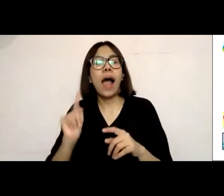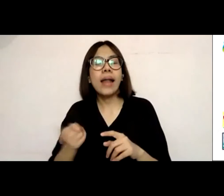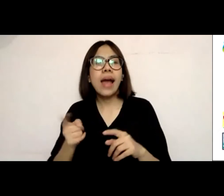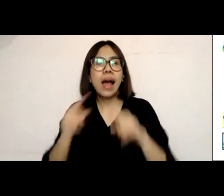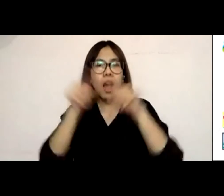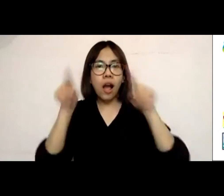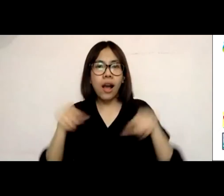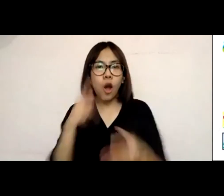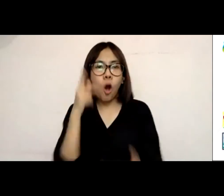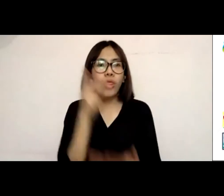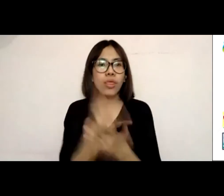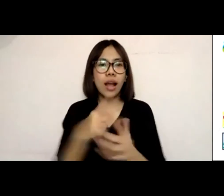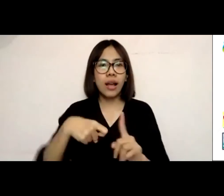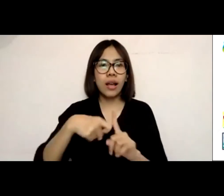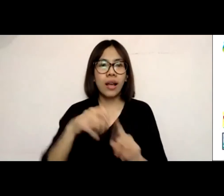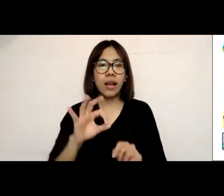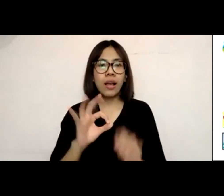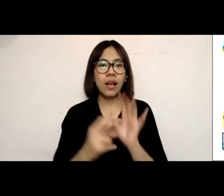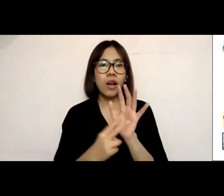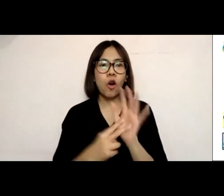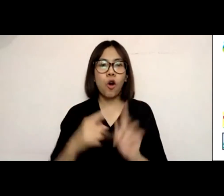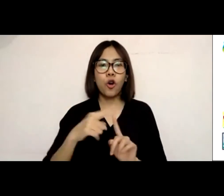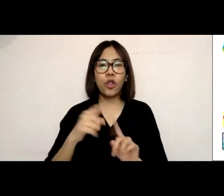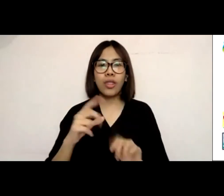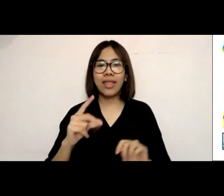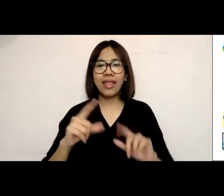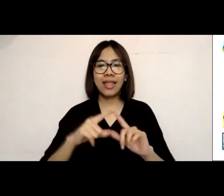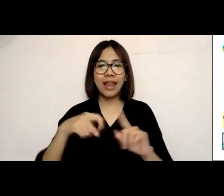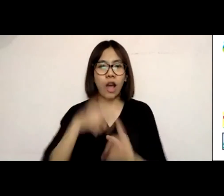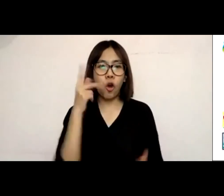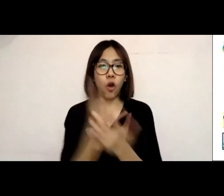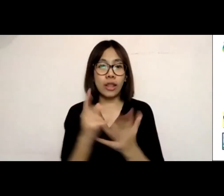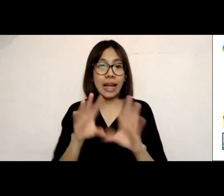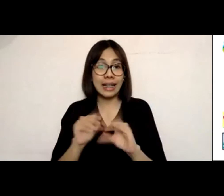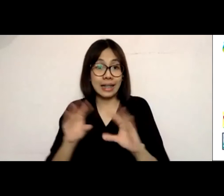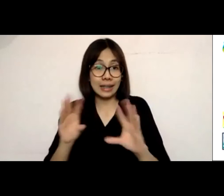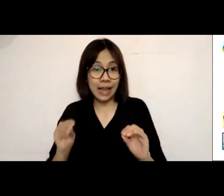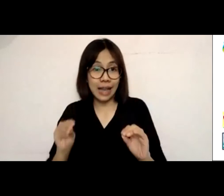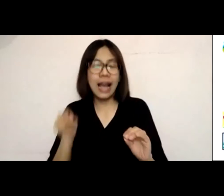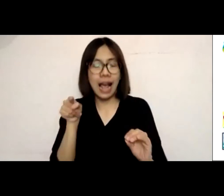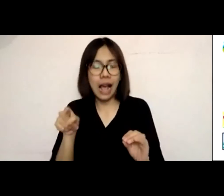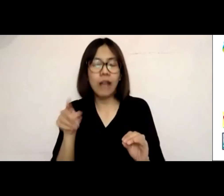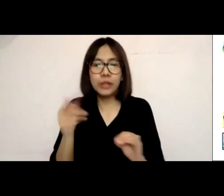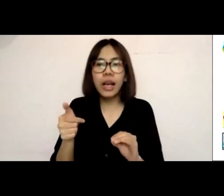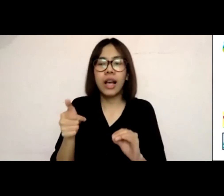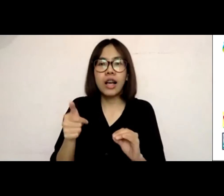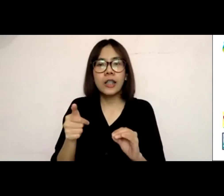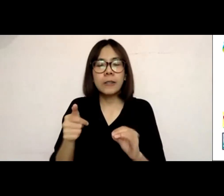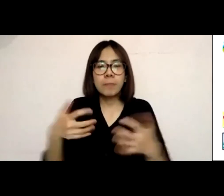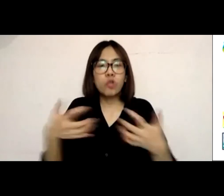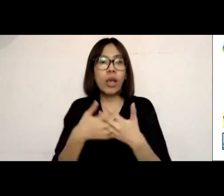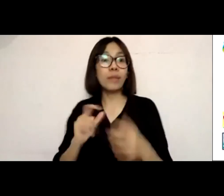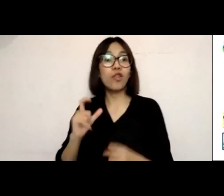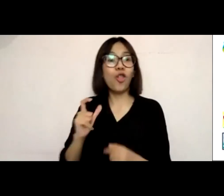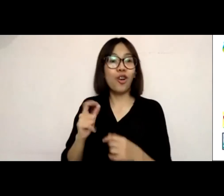tadi. Tapi yang paling penting memang pada akhirnya adalah ketika satu perusahaan seperti Botanina misalnya kami memutuskan